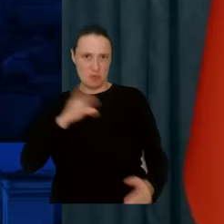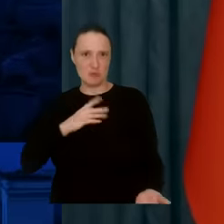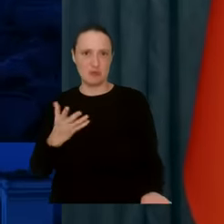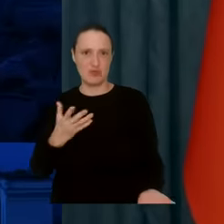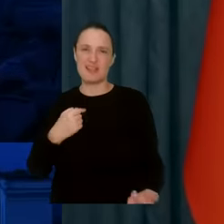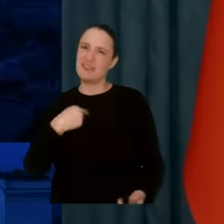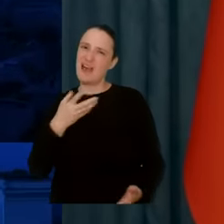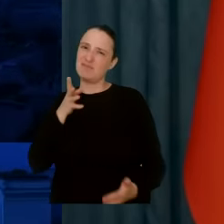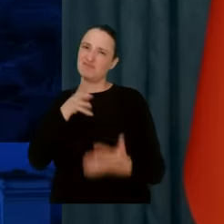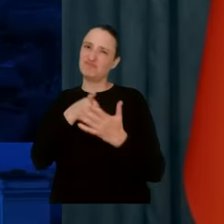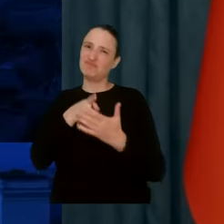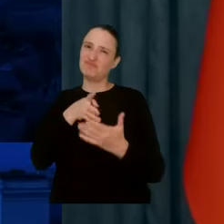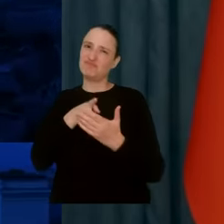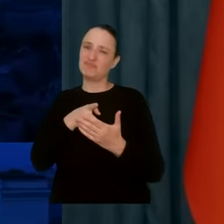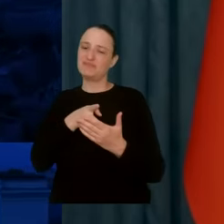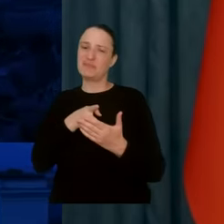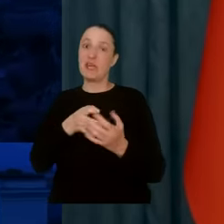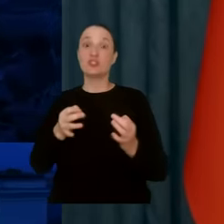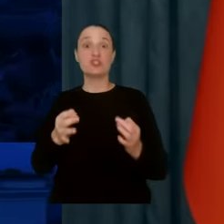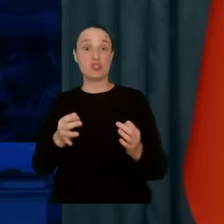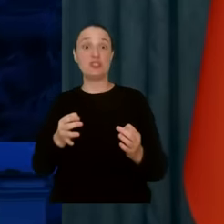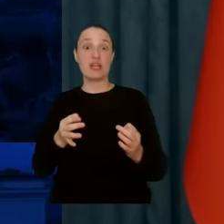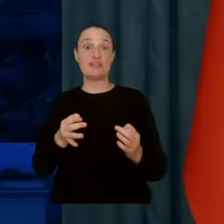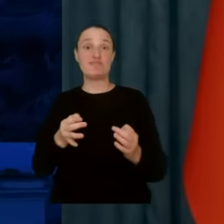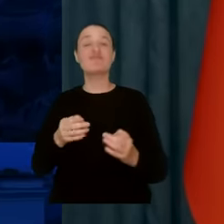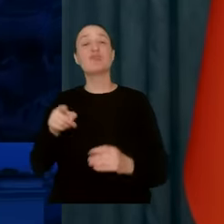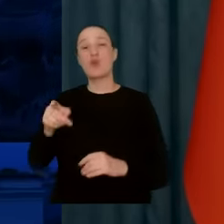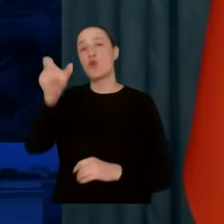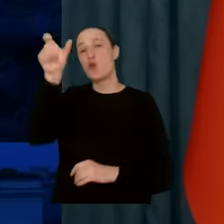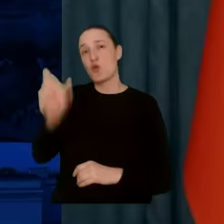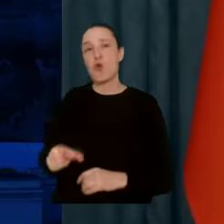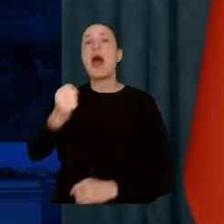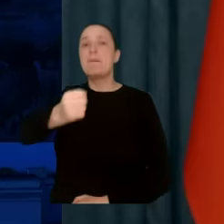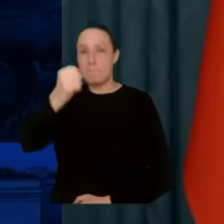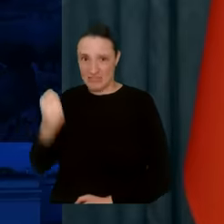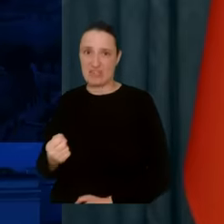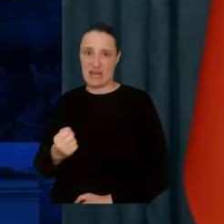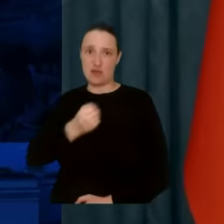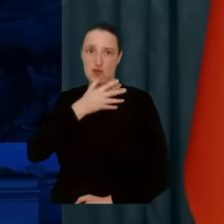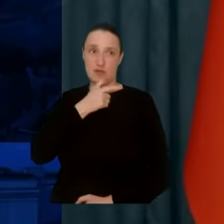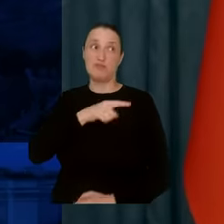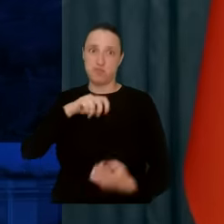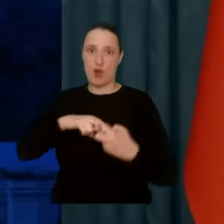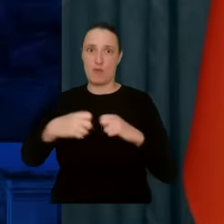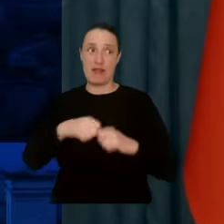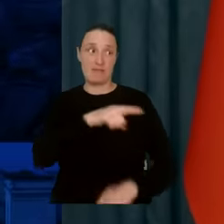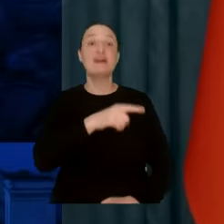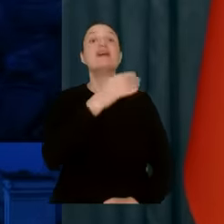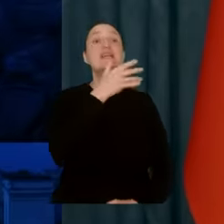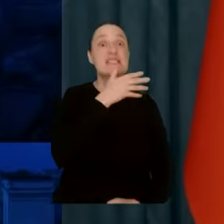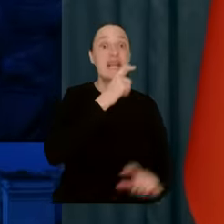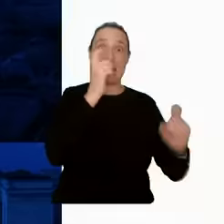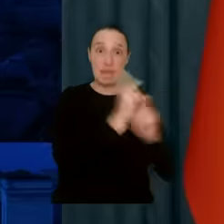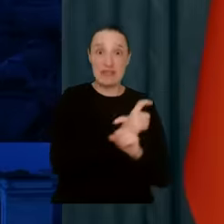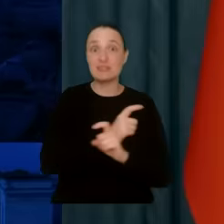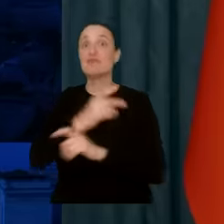moja ocena. Moja ocena jest taka, że dzisiaj pan ambasador jest największym problemem dla państwa Izrael w